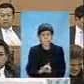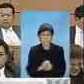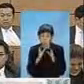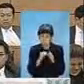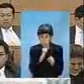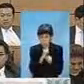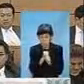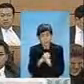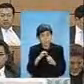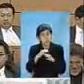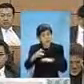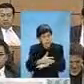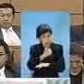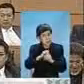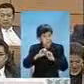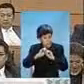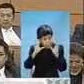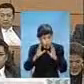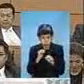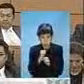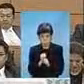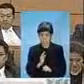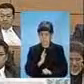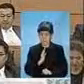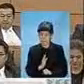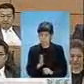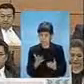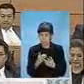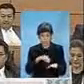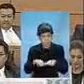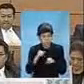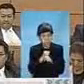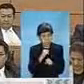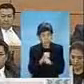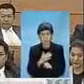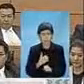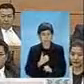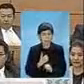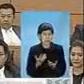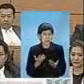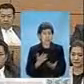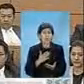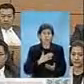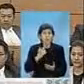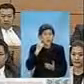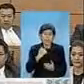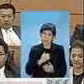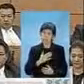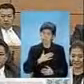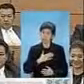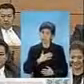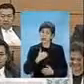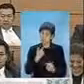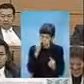ที่มีจุดยืนทางการเมืองชัดเจนหรือคนที่ไม่เป็นกลางทางการเมืองเข้ามานั่งในสภาผมไม่ได้รังเกียจครับเพราะผมก็เป็นคนหนึ่ง